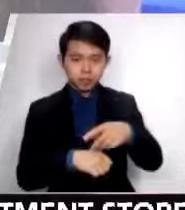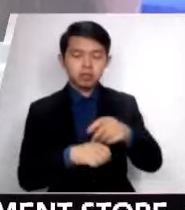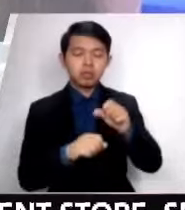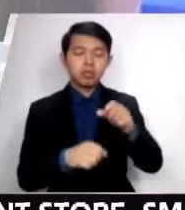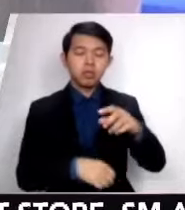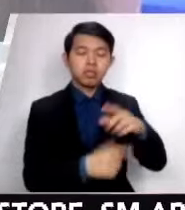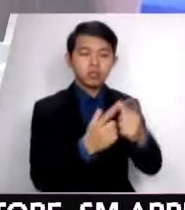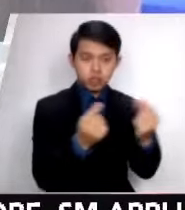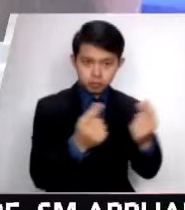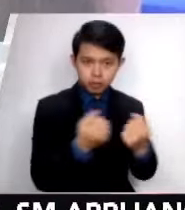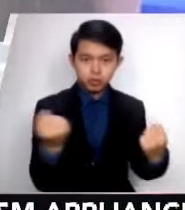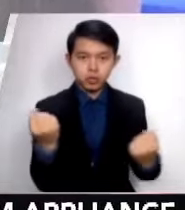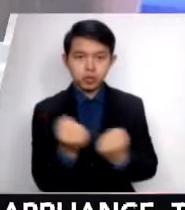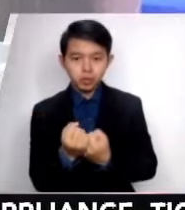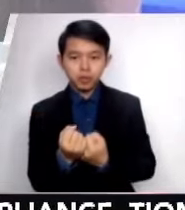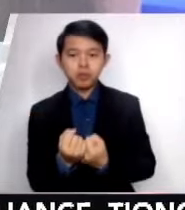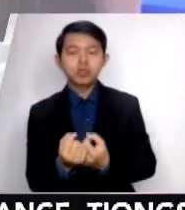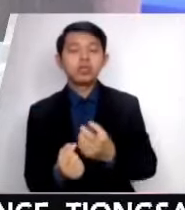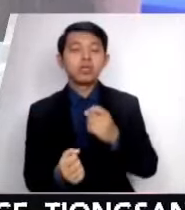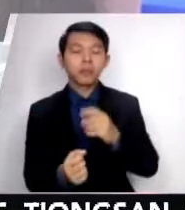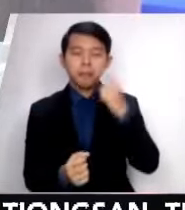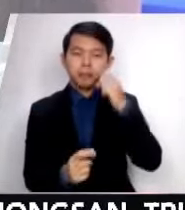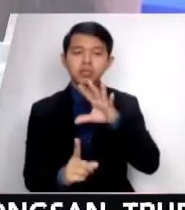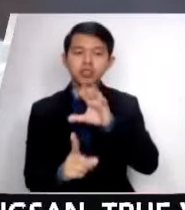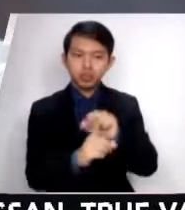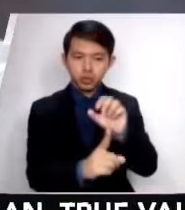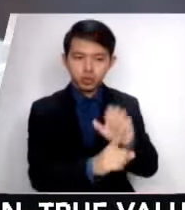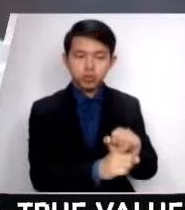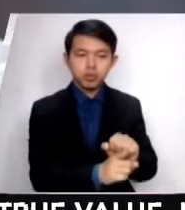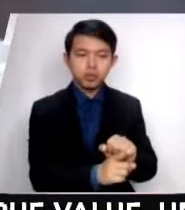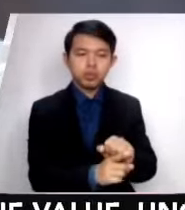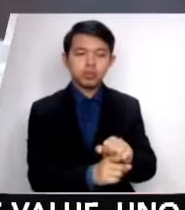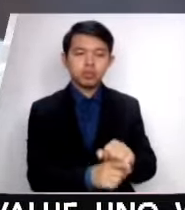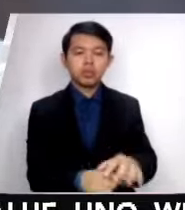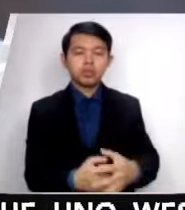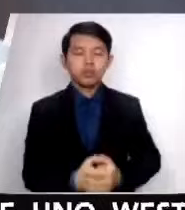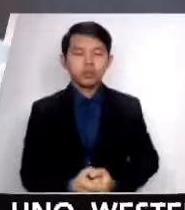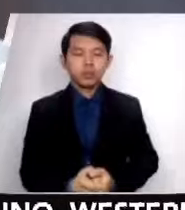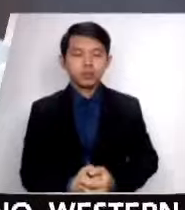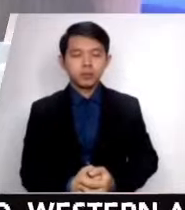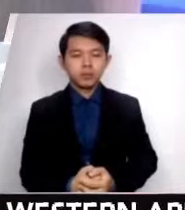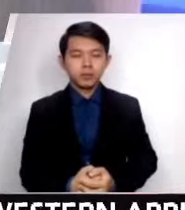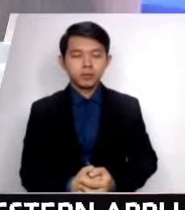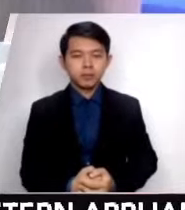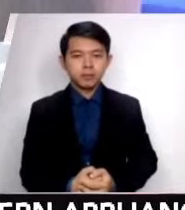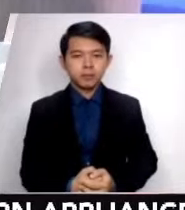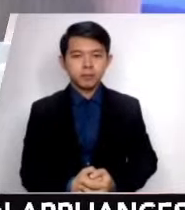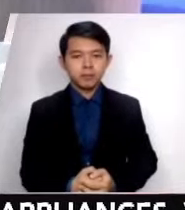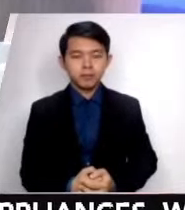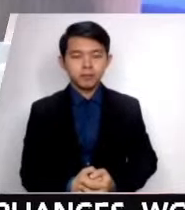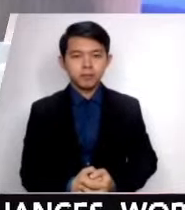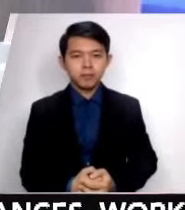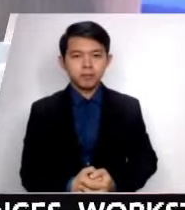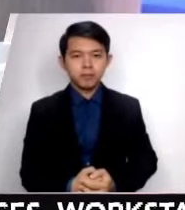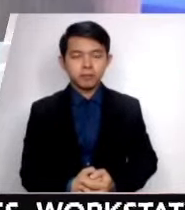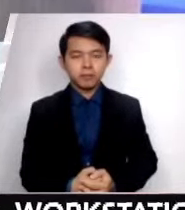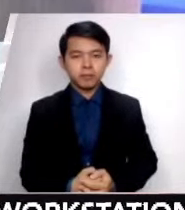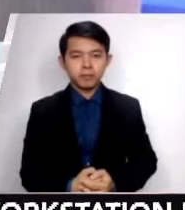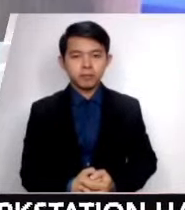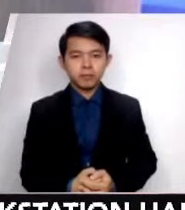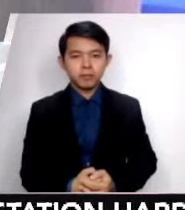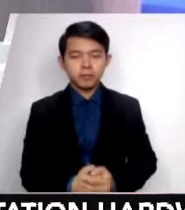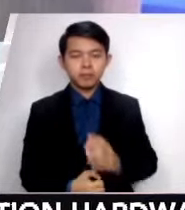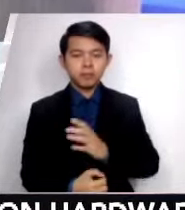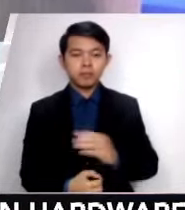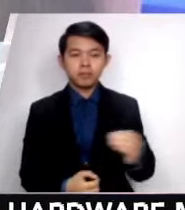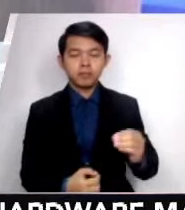of members of the forces, visiting forces, in the receiving states, and in handing them over to the